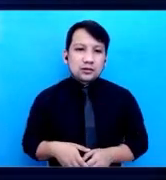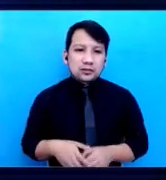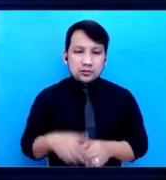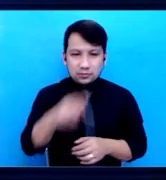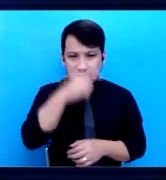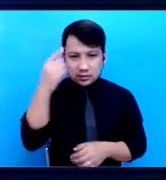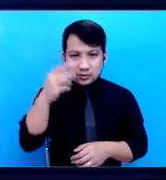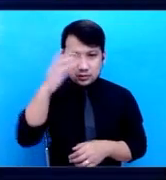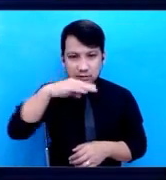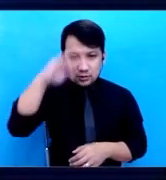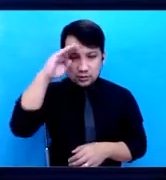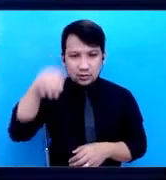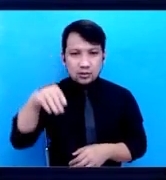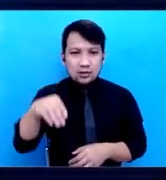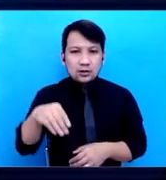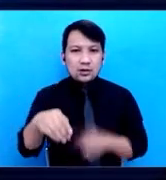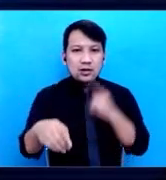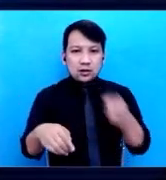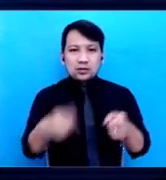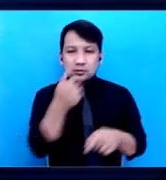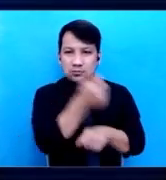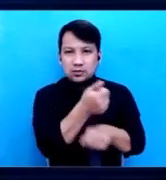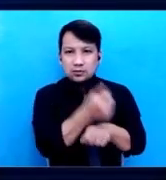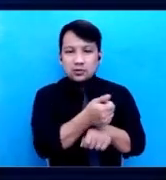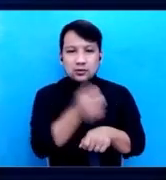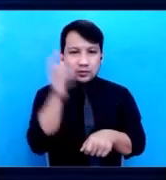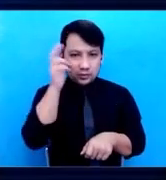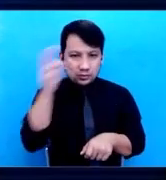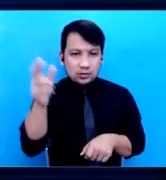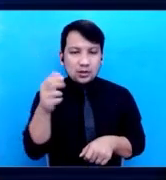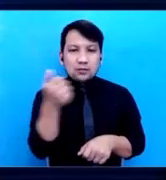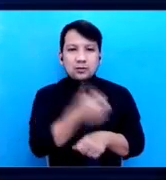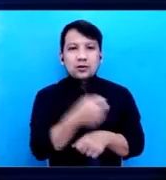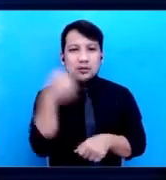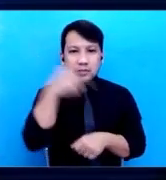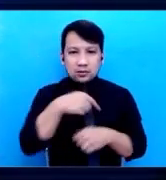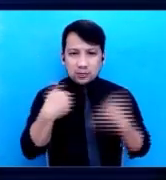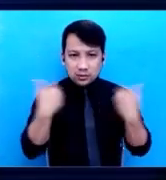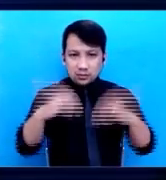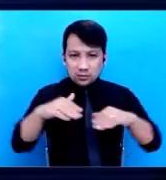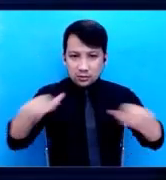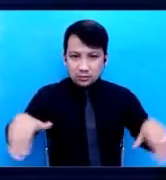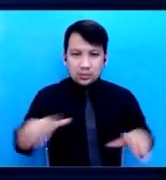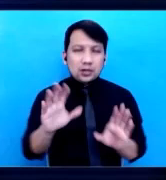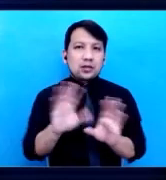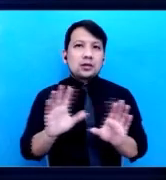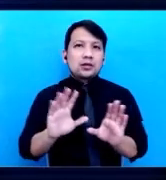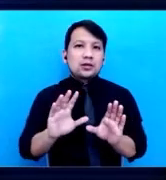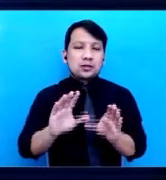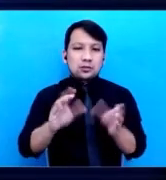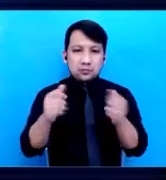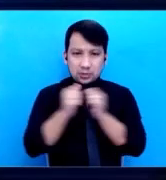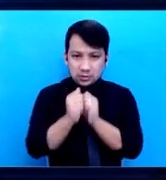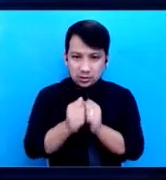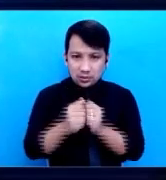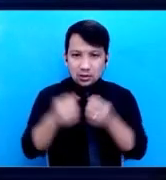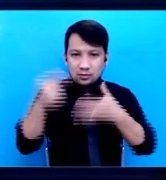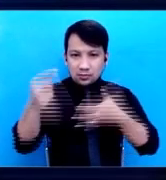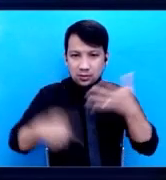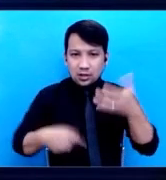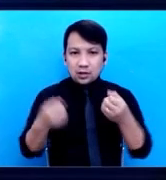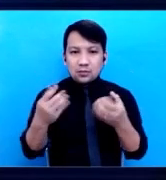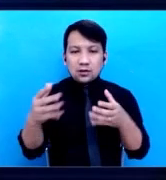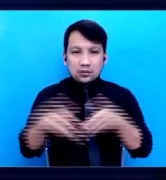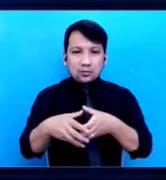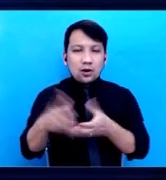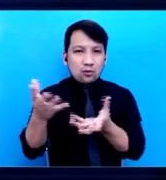Cavite, mapaminsala ang bintang na yan ni Remulla. Ang kabataang Cavitenyo raw ay hindi maikakahon dahil marami sila at iisa lang ang